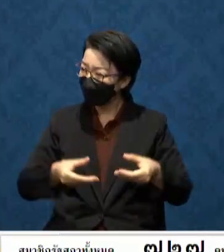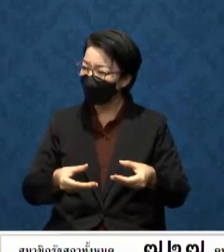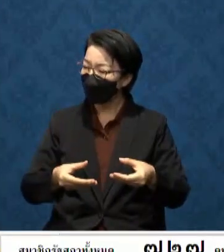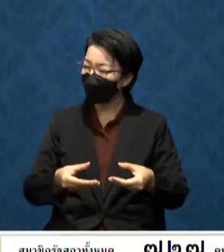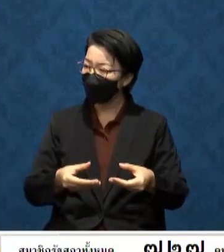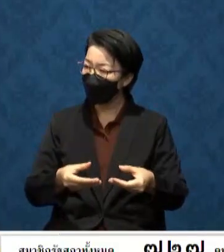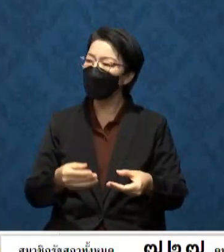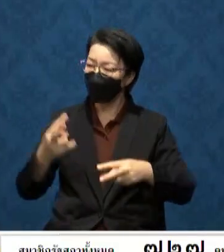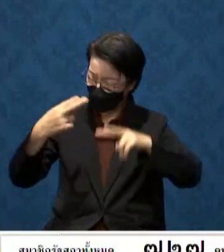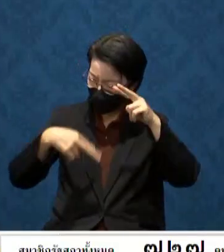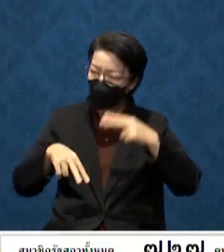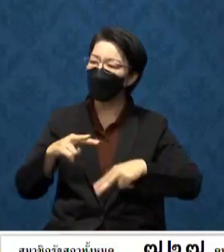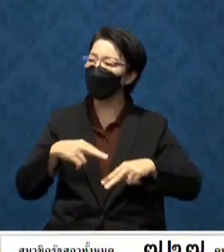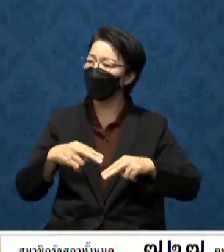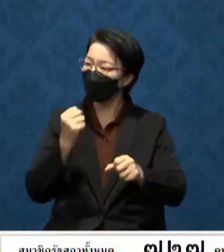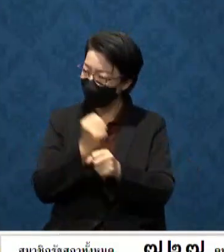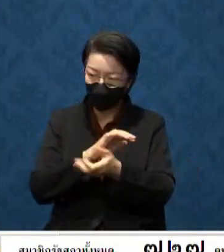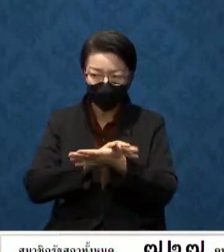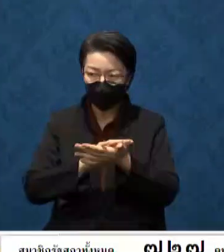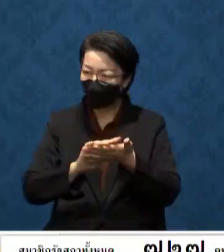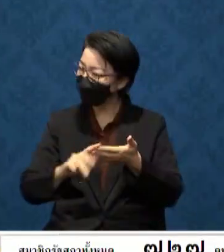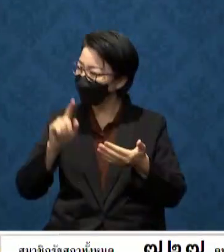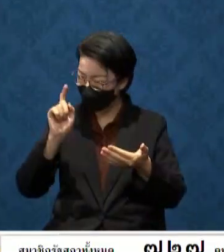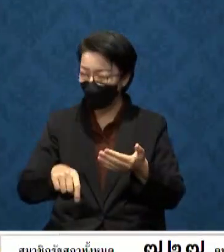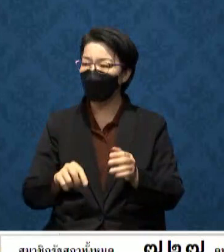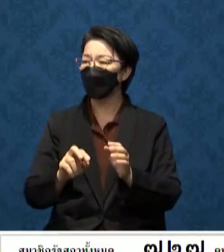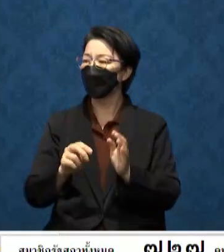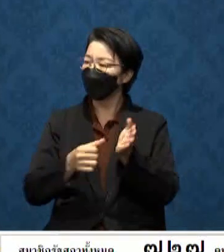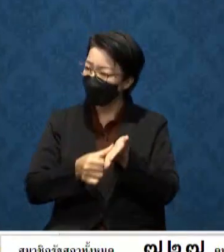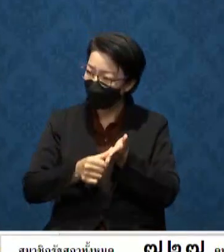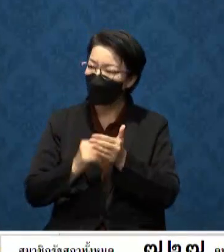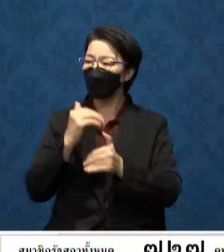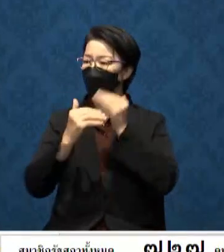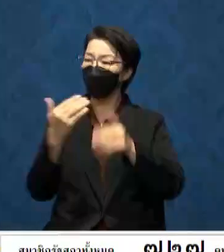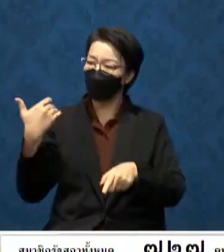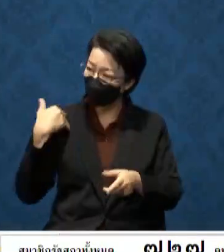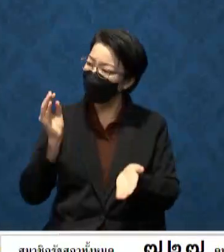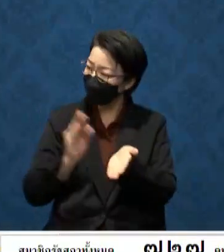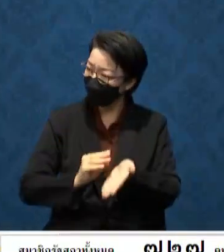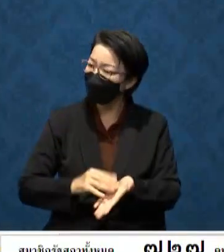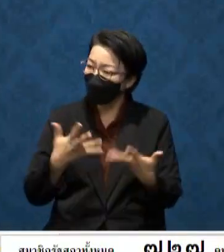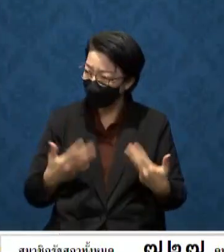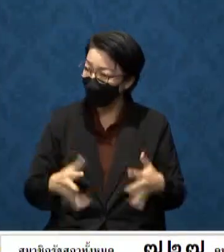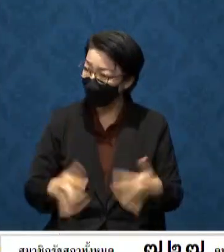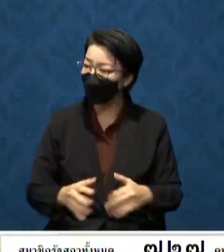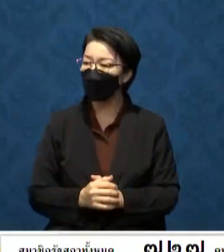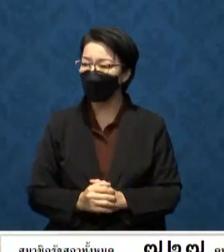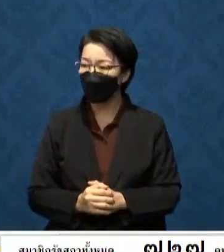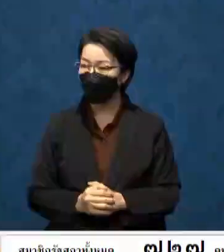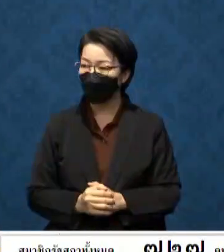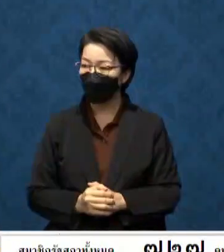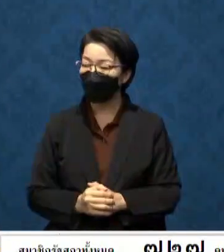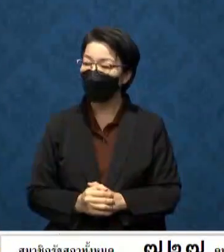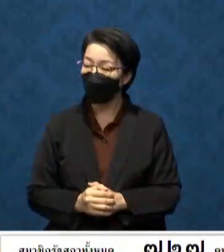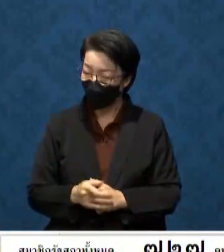มีการตรวจสอบให้เกิดการพัฒนาการแก้ไขปัญหาการทำงานที่ดีอยู่แล้วและท่านก็ได้นำข้อเ